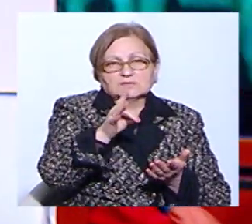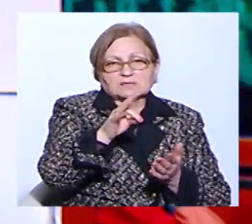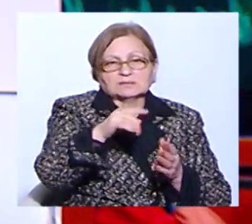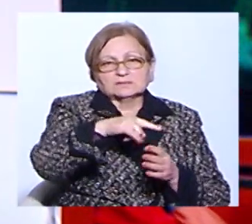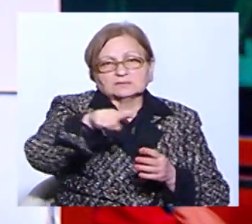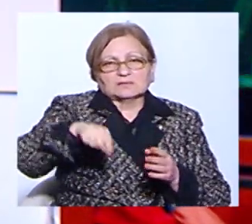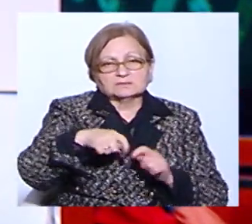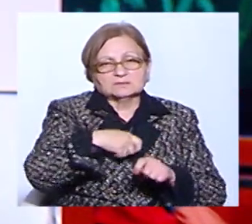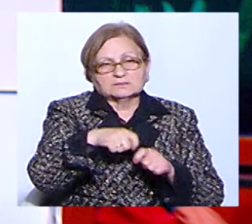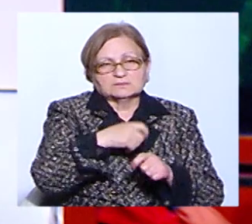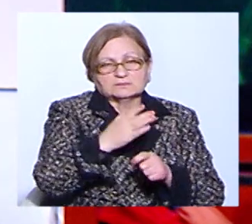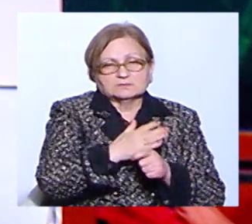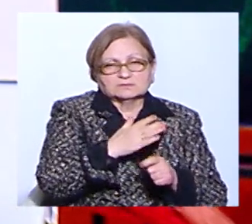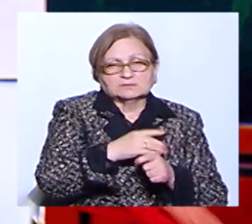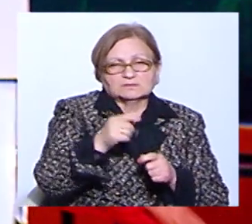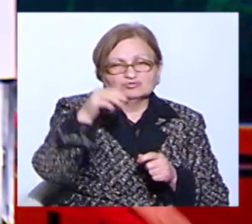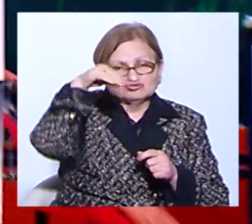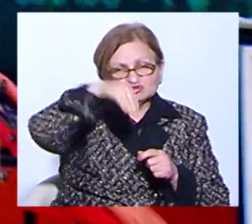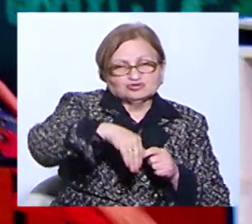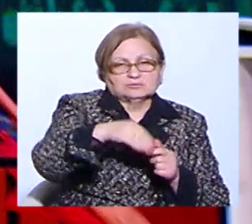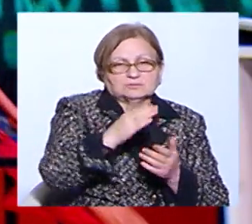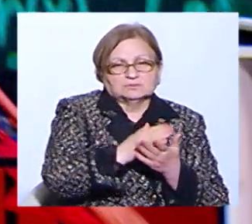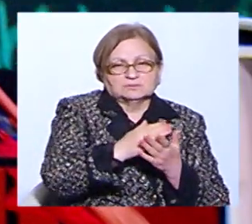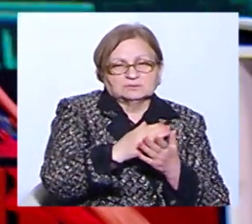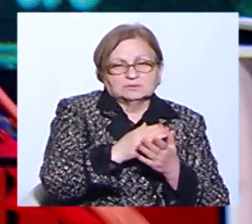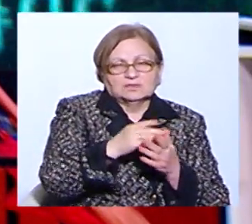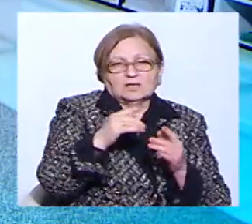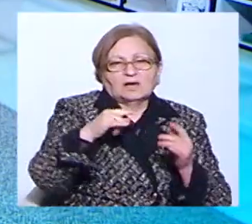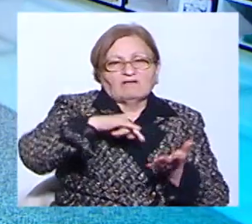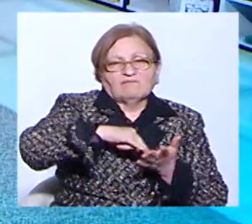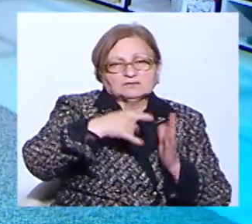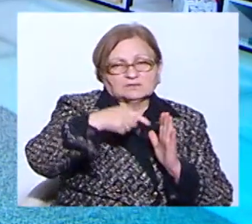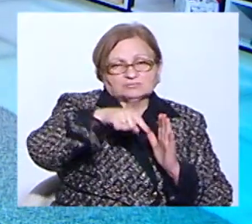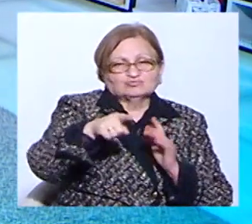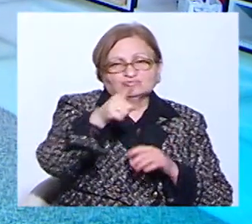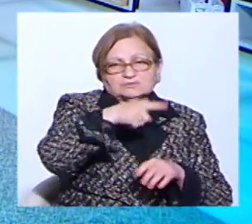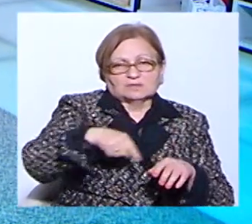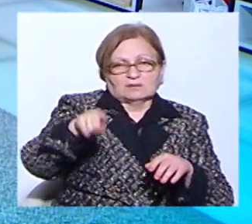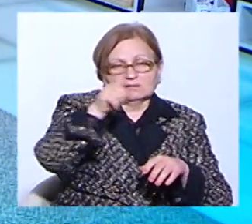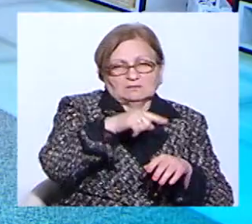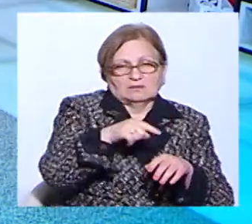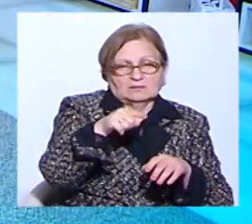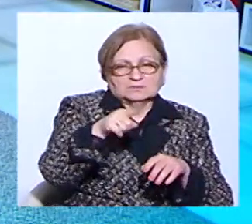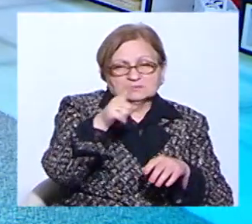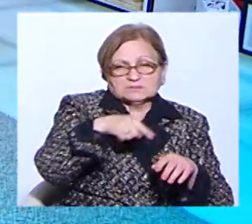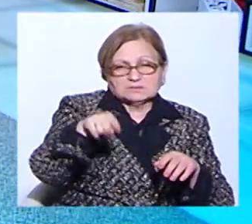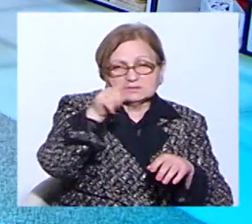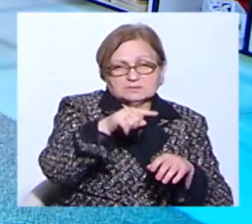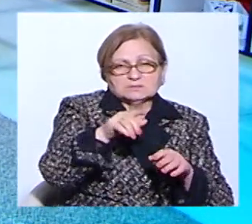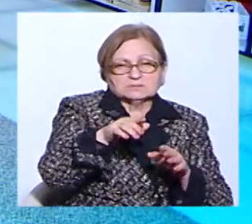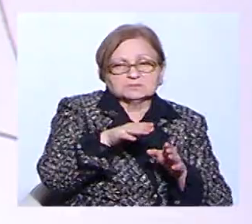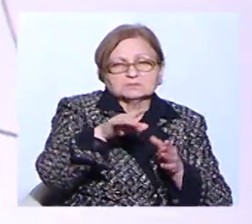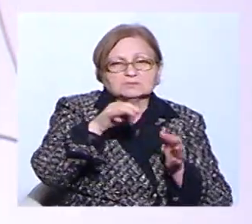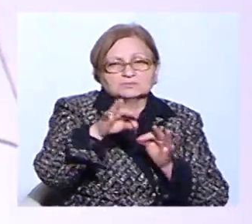პირამიდაშია ჩახაზული, შესაბამისად წრე არის ჩახაზული კვადრატში. წრის რადიუსი არის R,